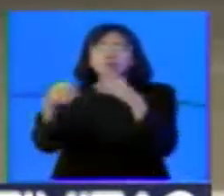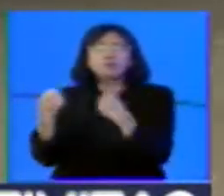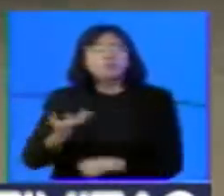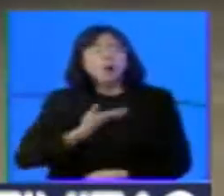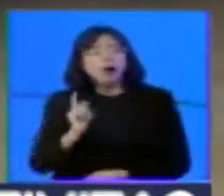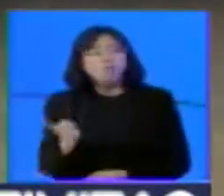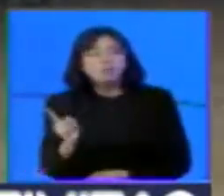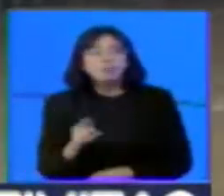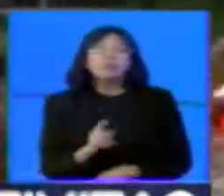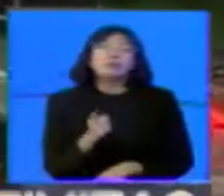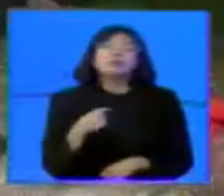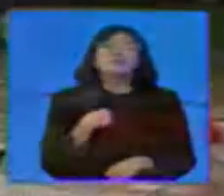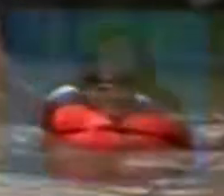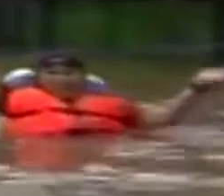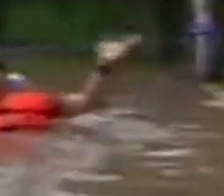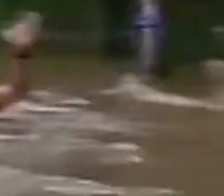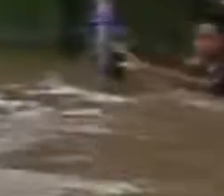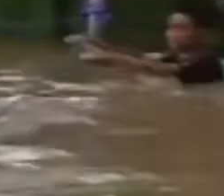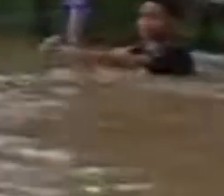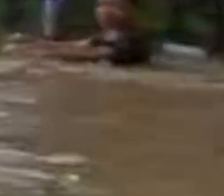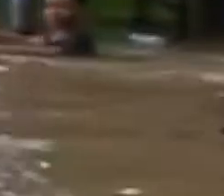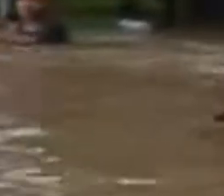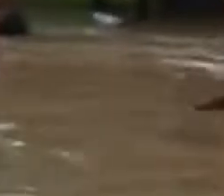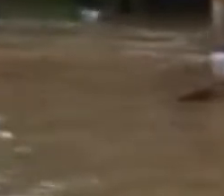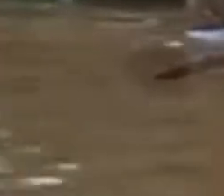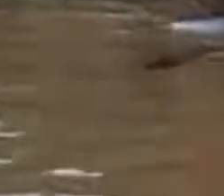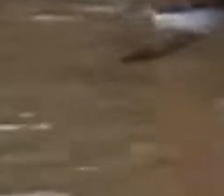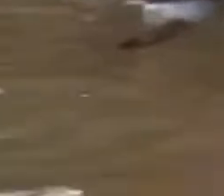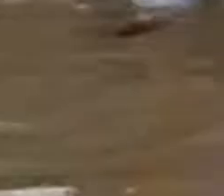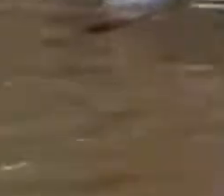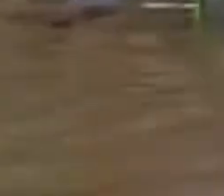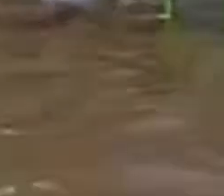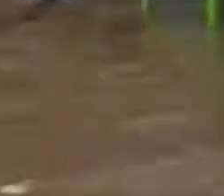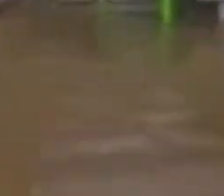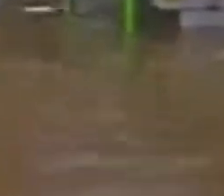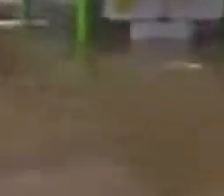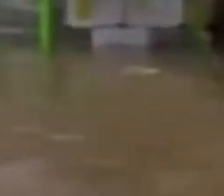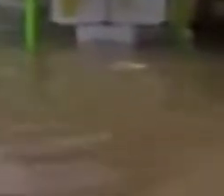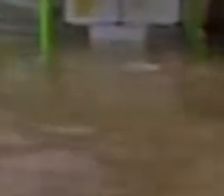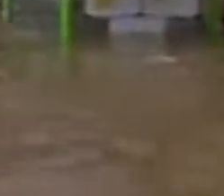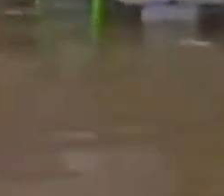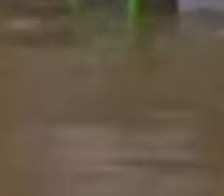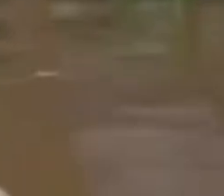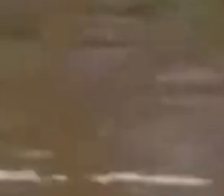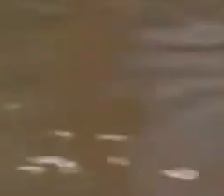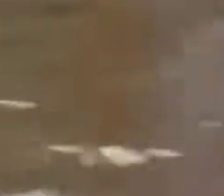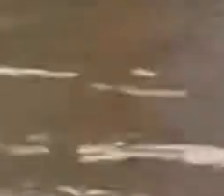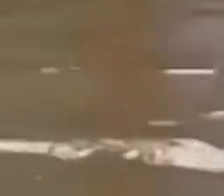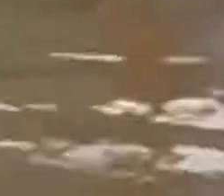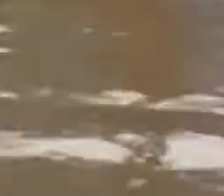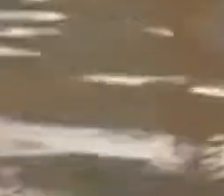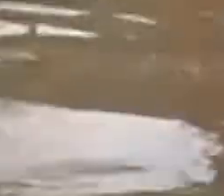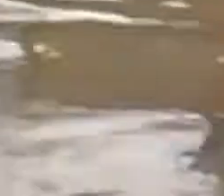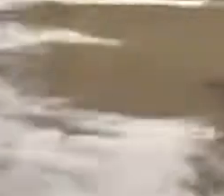Kalau saya mendingan di luar, kalau dievakuasi jatuhnya lebih aman. Kalau di dalam itu kita